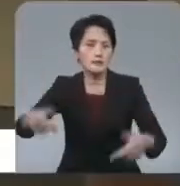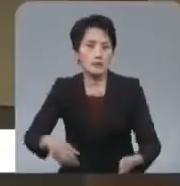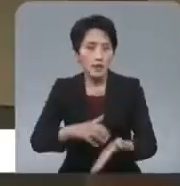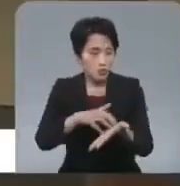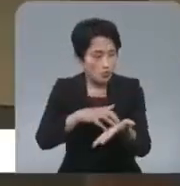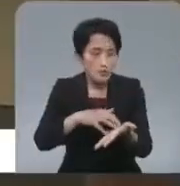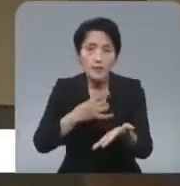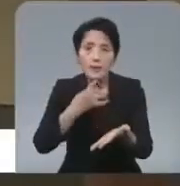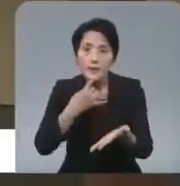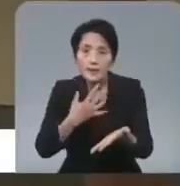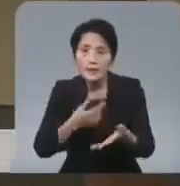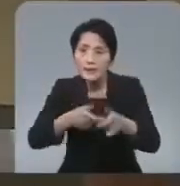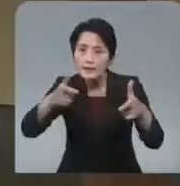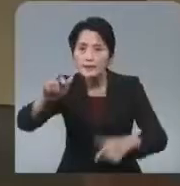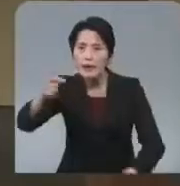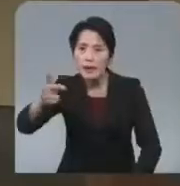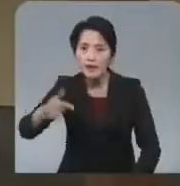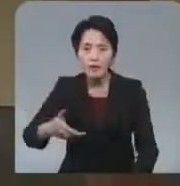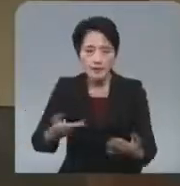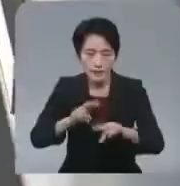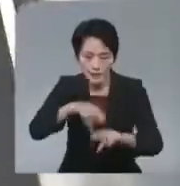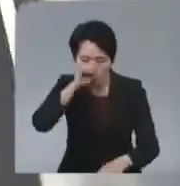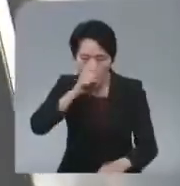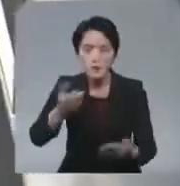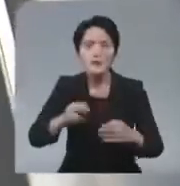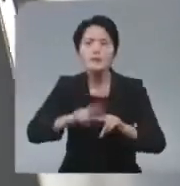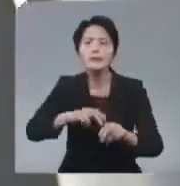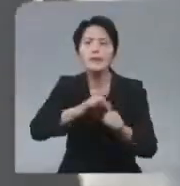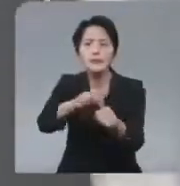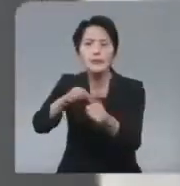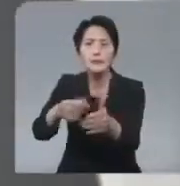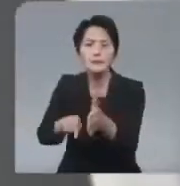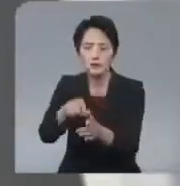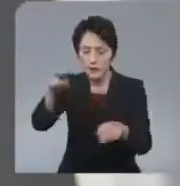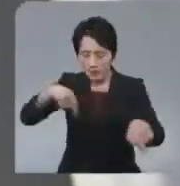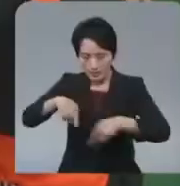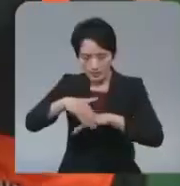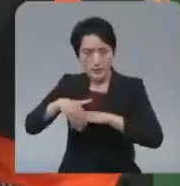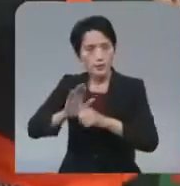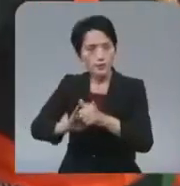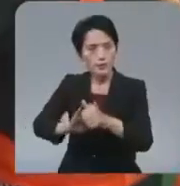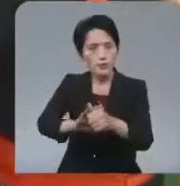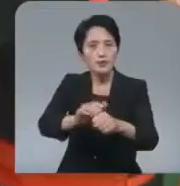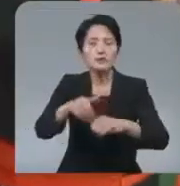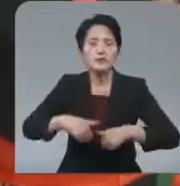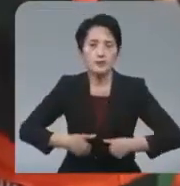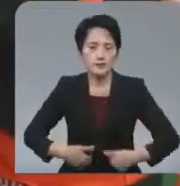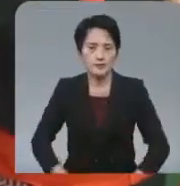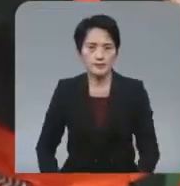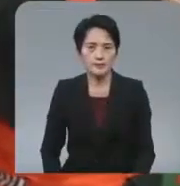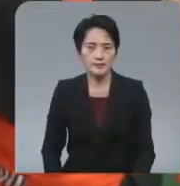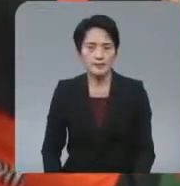pour atteindre 2,8 pour cent à savoir le niveau le plus bas depuis 2013